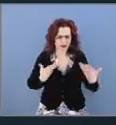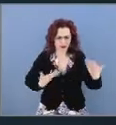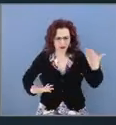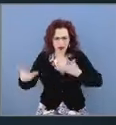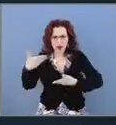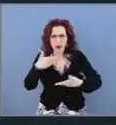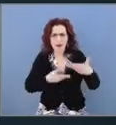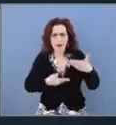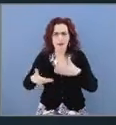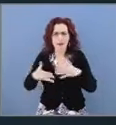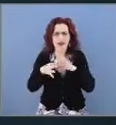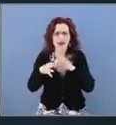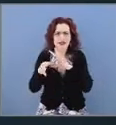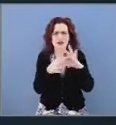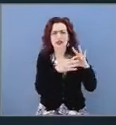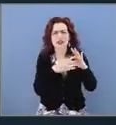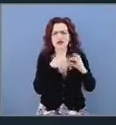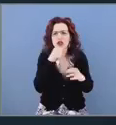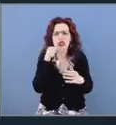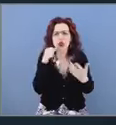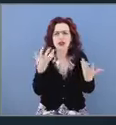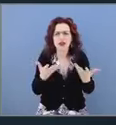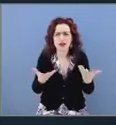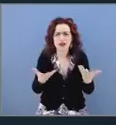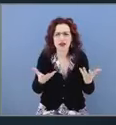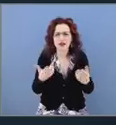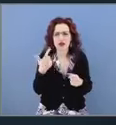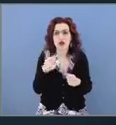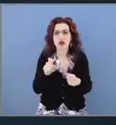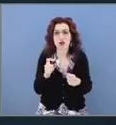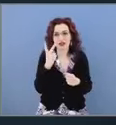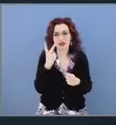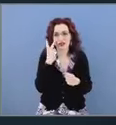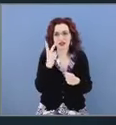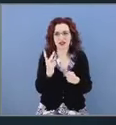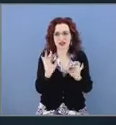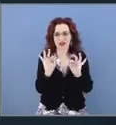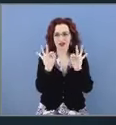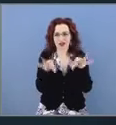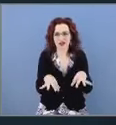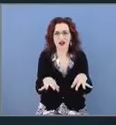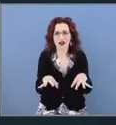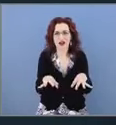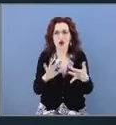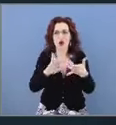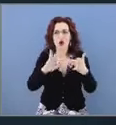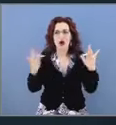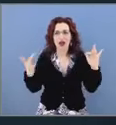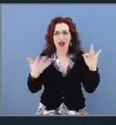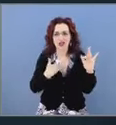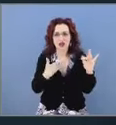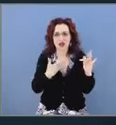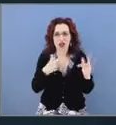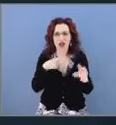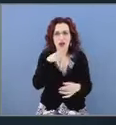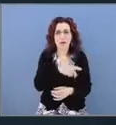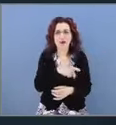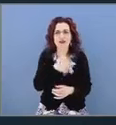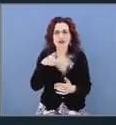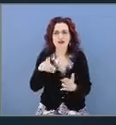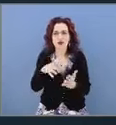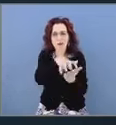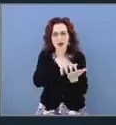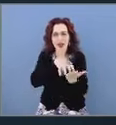visto, vi è arrivato, è online, abbiamo scritto un position paper per ciascuno di questi settori, e quindi